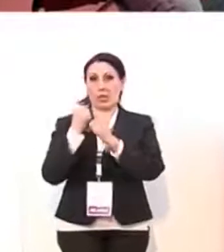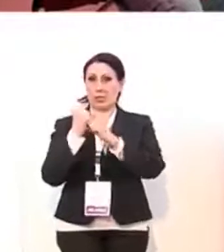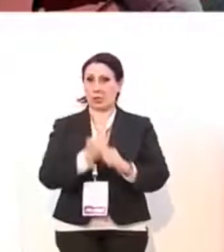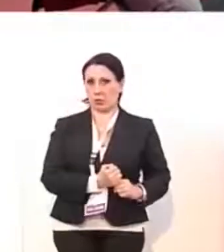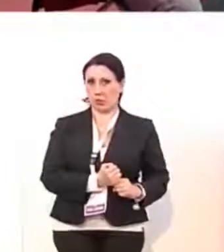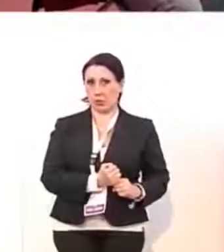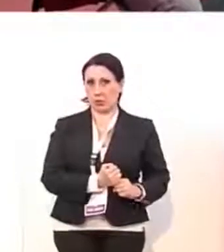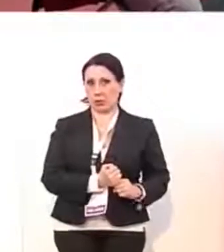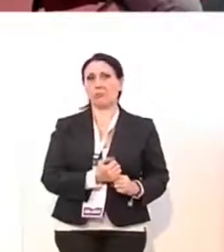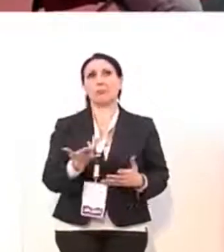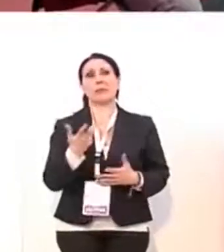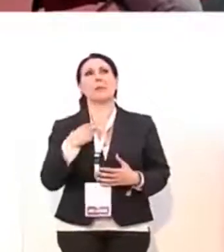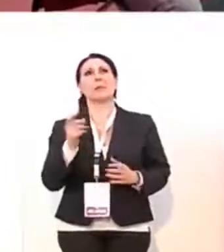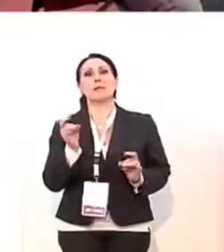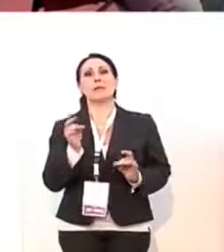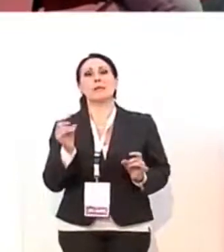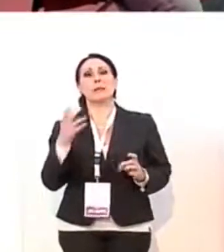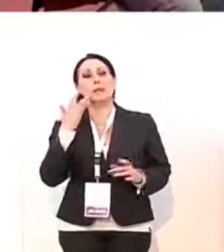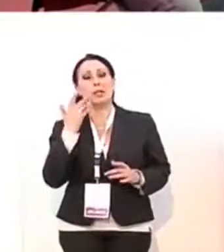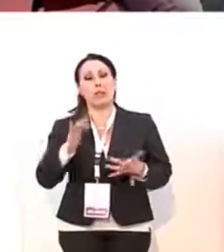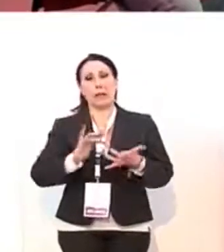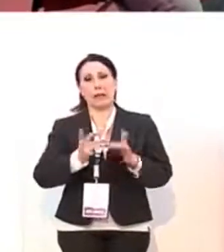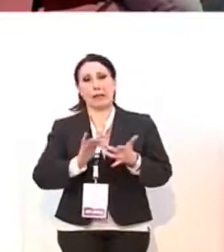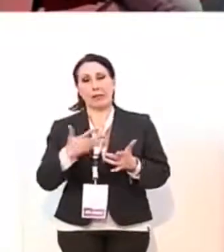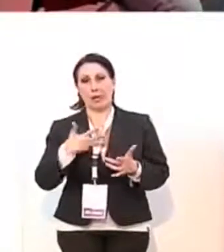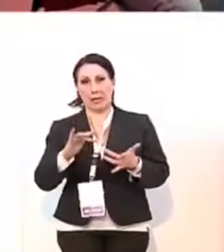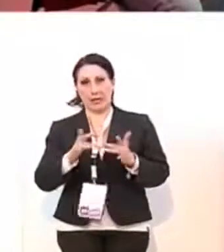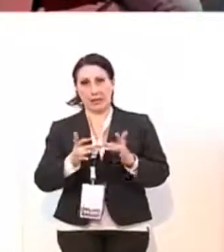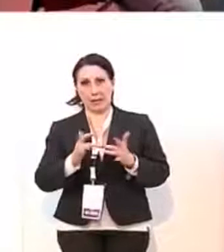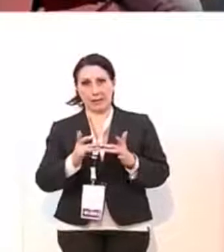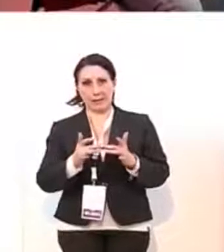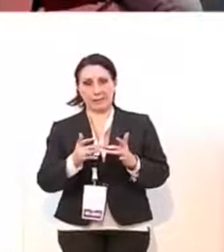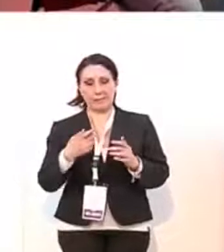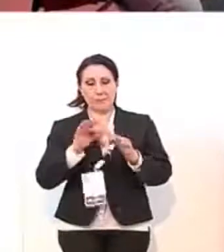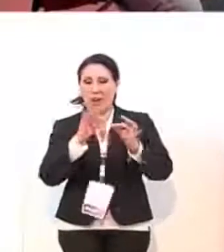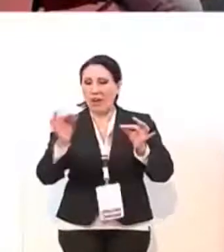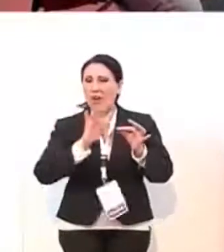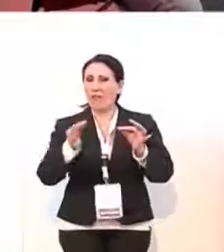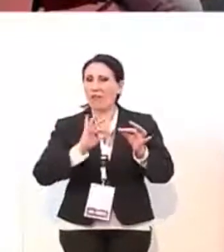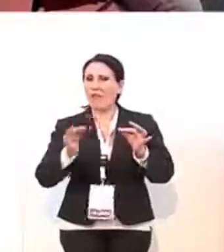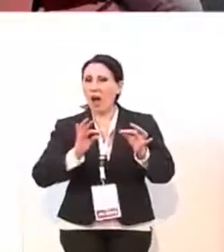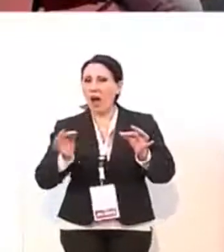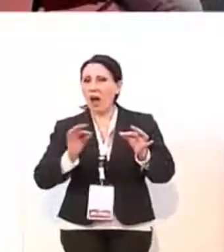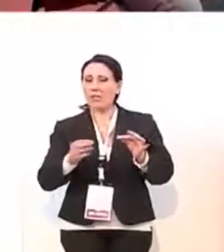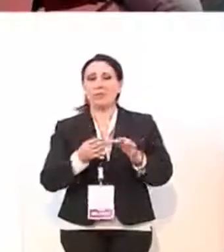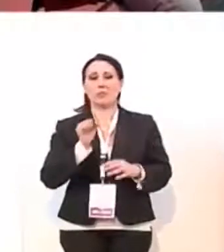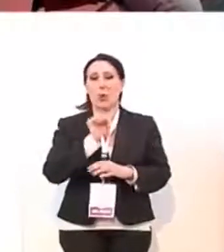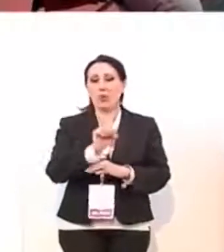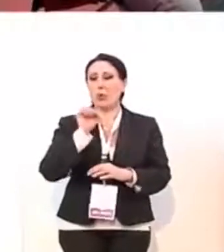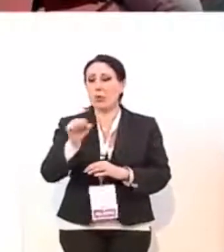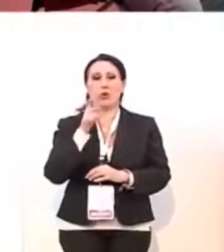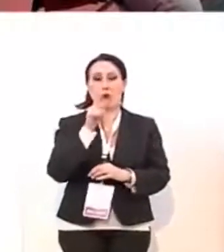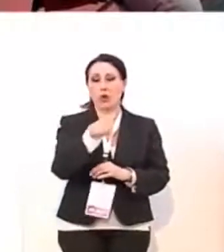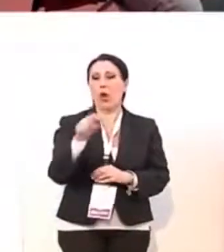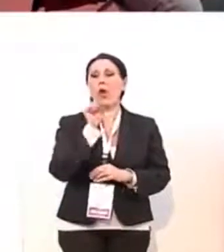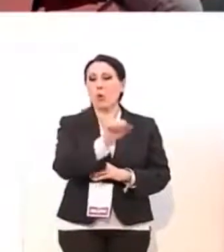No? Anche questa mattina vedo che nella rete, nei confronti di qualcuna di noi, si continua a lavorare in odio e in violenza.